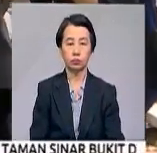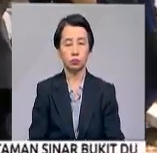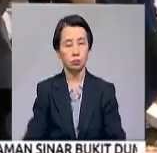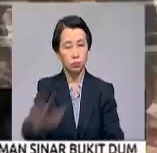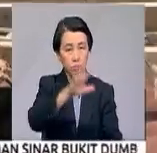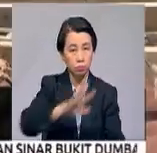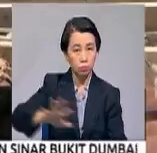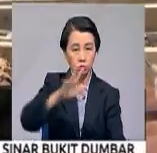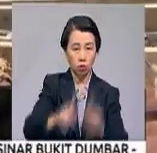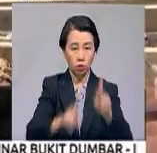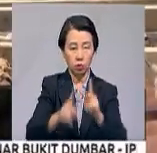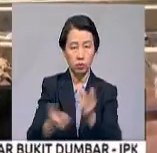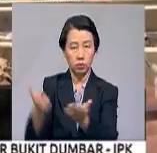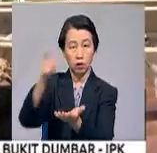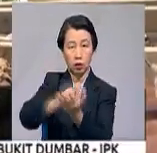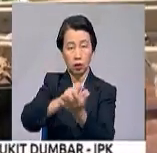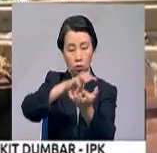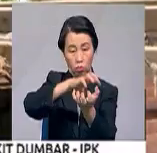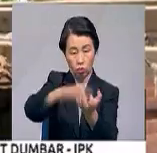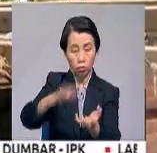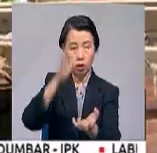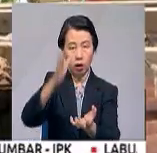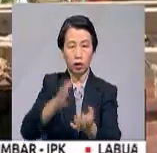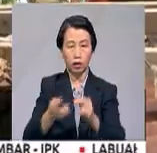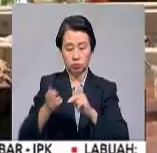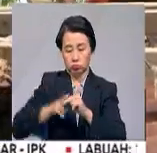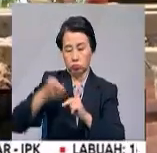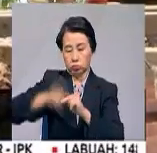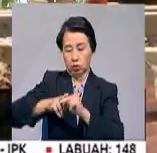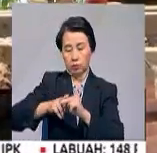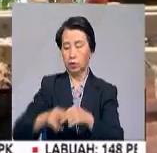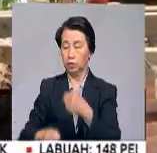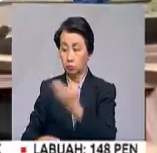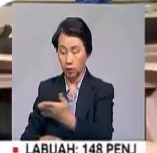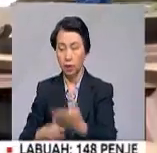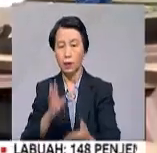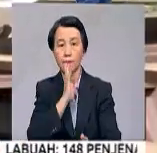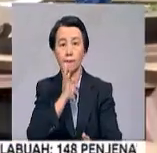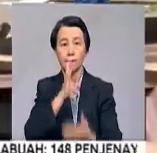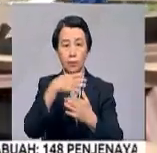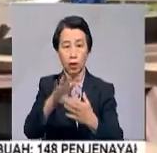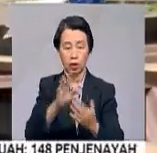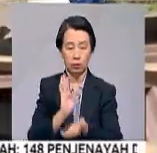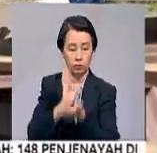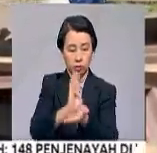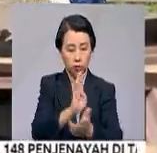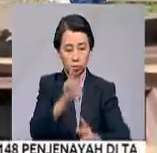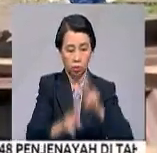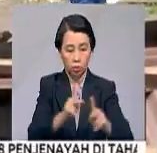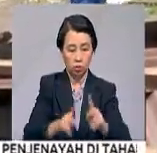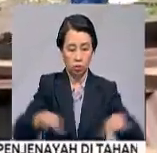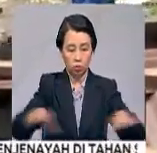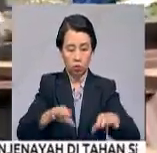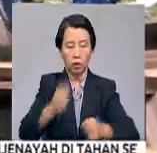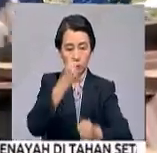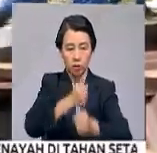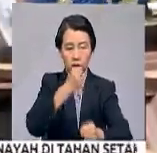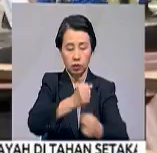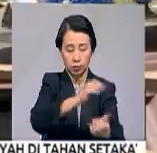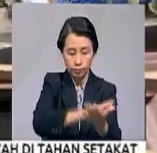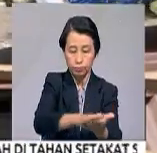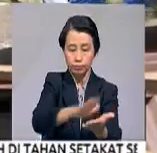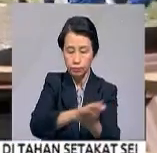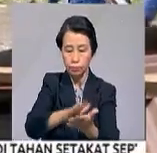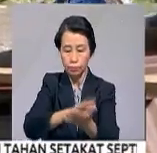Dijangkakan mangsa yang membuat laporan kerosakan akan bertambah. Beliau menyatakan demikian selepas membantu penduduk menjalankan kerja-kerja